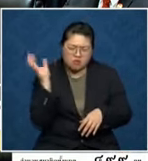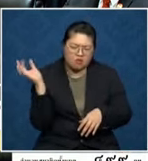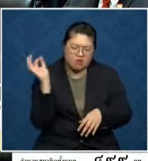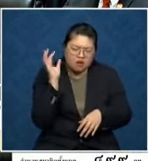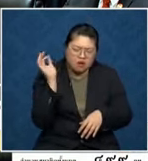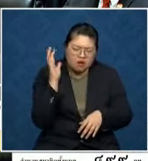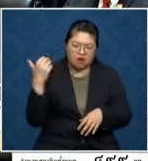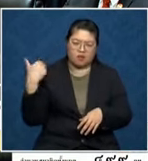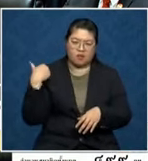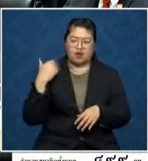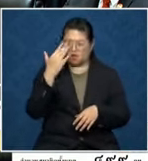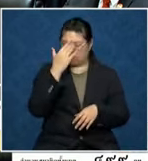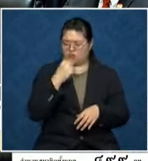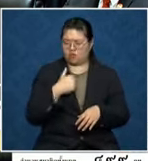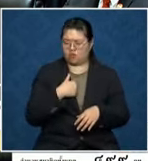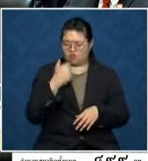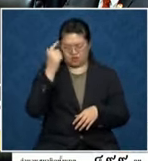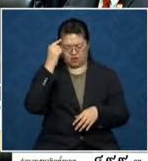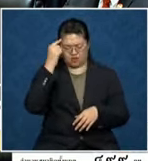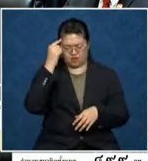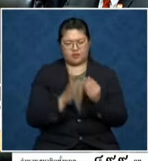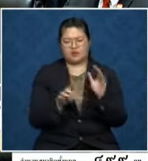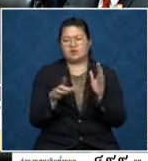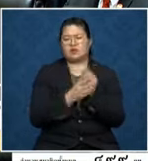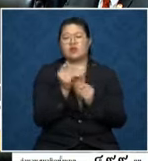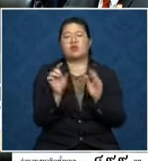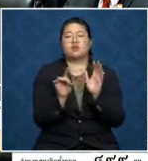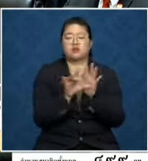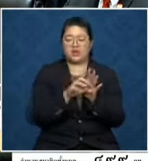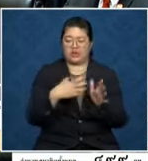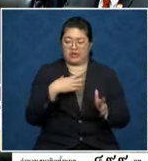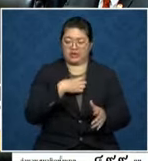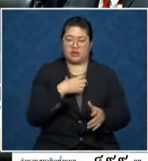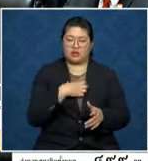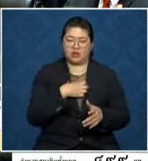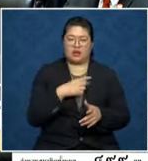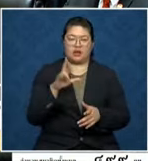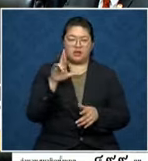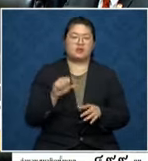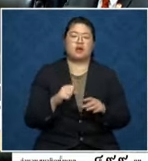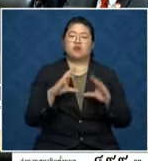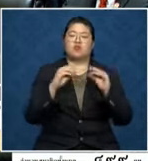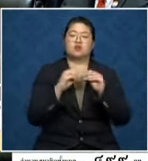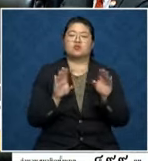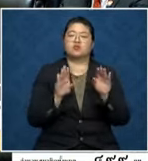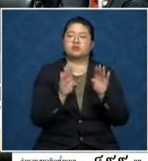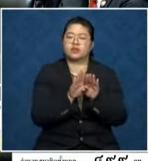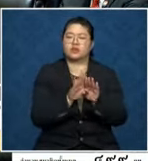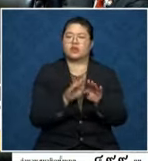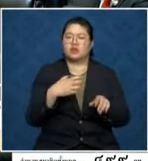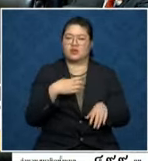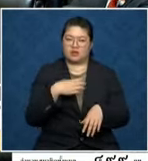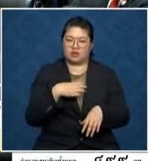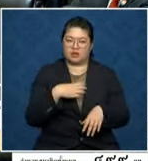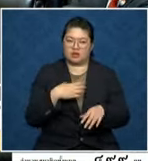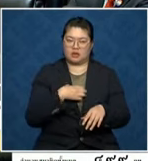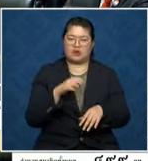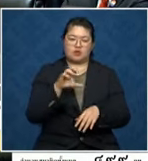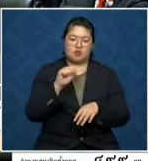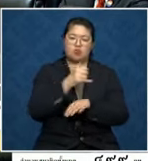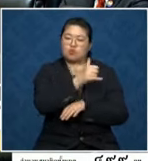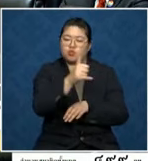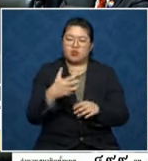ช่วงอาทิตย์สุดท้ายก่อนถึงปีใหม่นี่สภาว่างเว้นจากการประชุมเนี่ยเพื่อให้ผู้แทนได้ลงพื้นที่เนี่ยผ